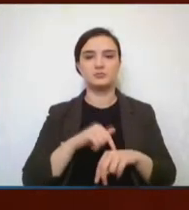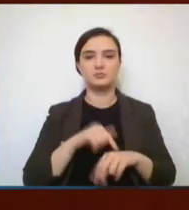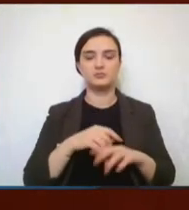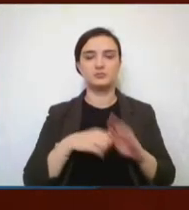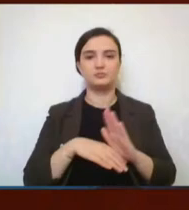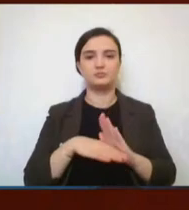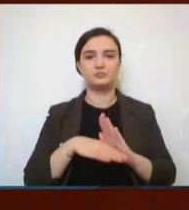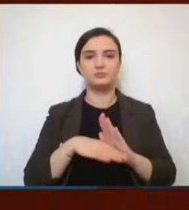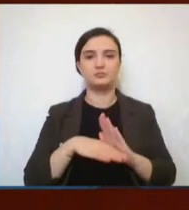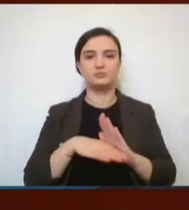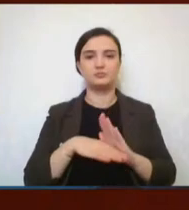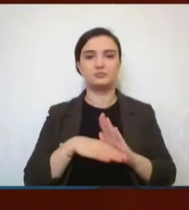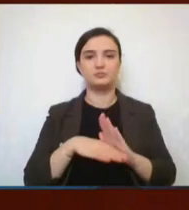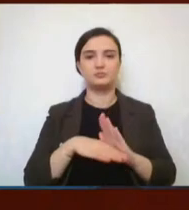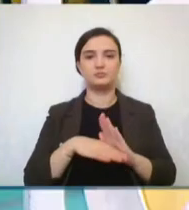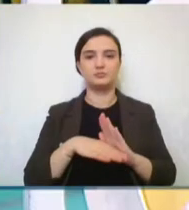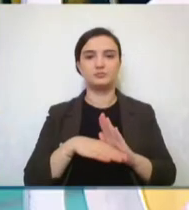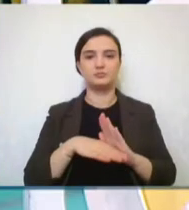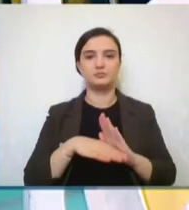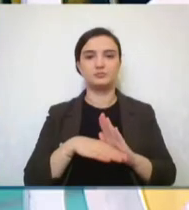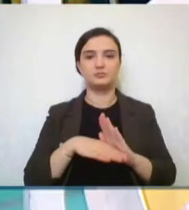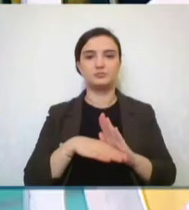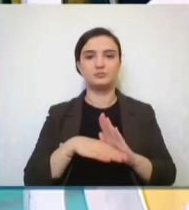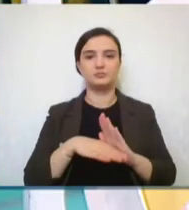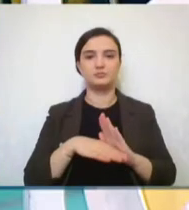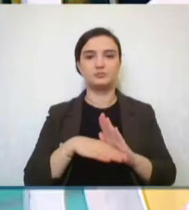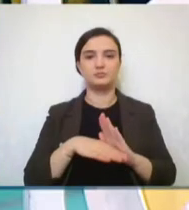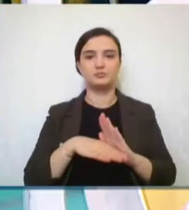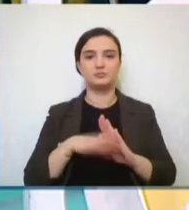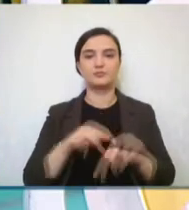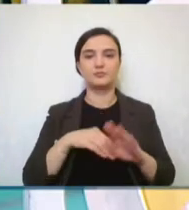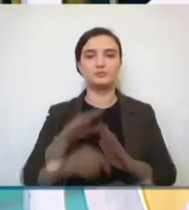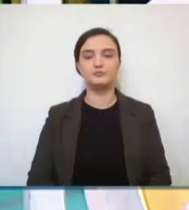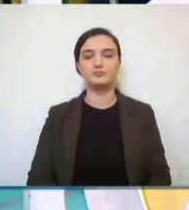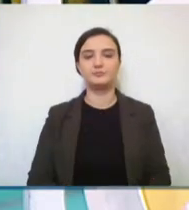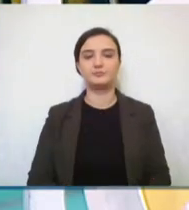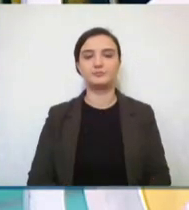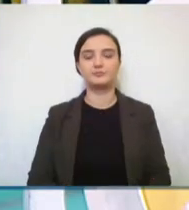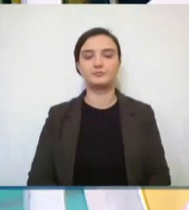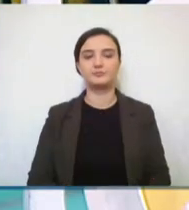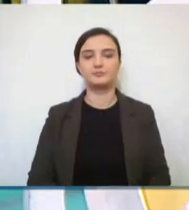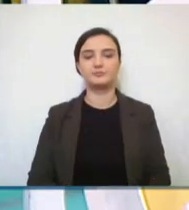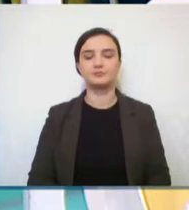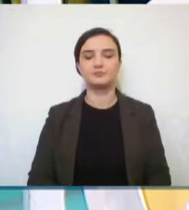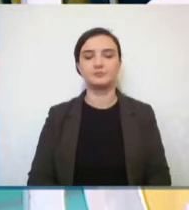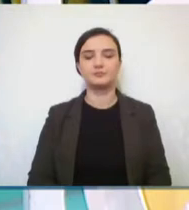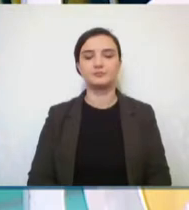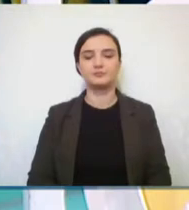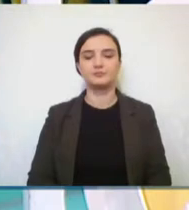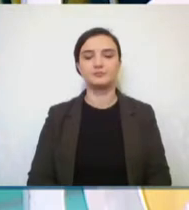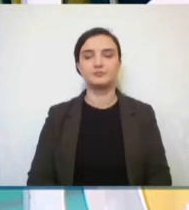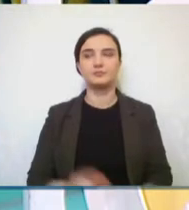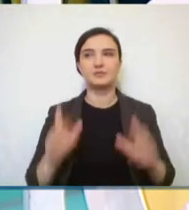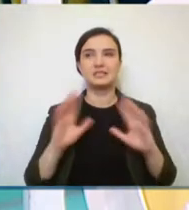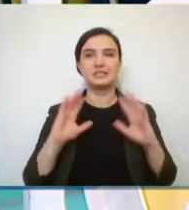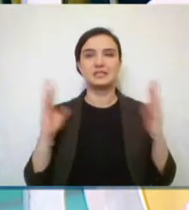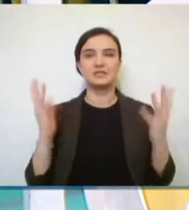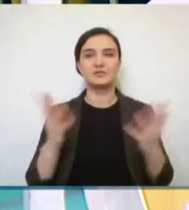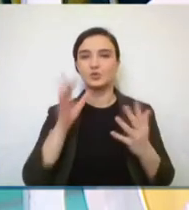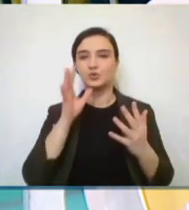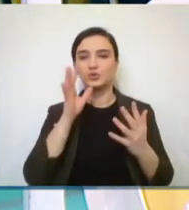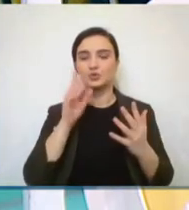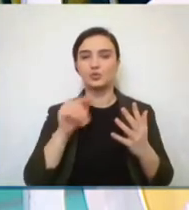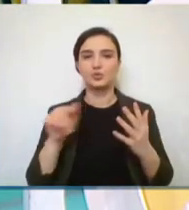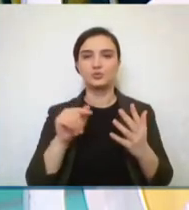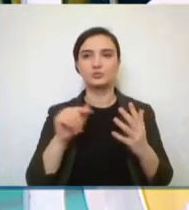განწყობილებს გამაფუჭებელი არის, როდესაც შენ დროის და სივრცის გარეთ დროის გარეთ ხედავ შენ თავს. თუ